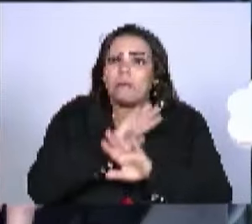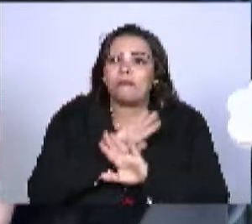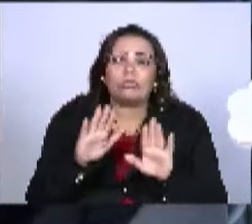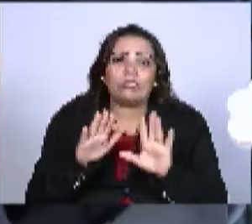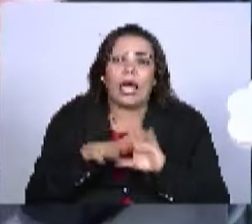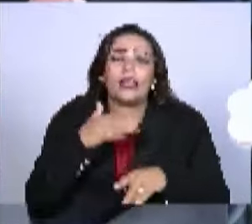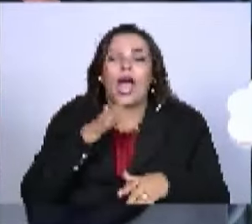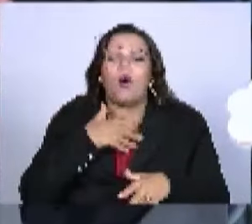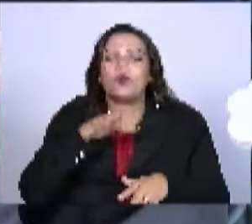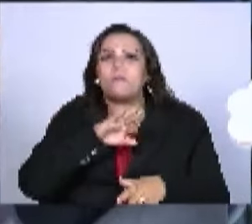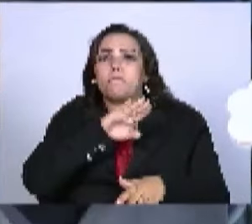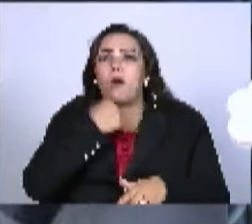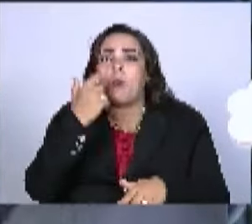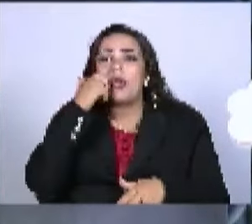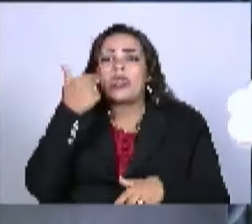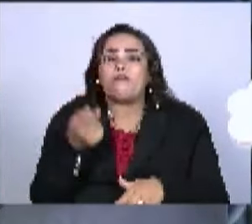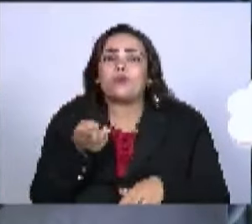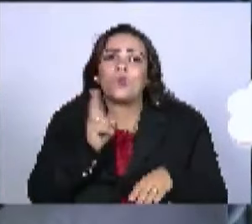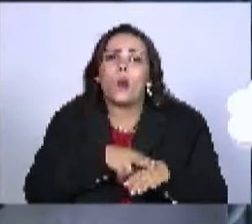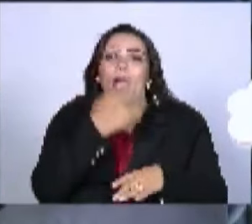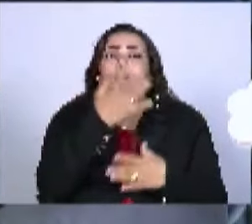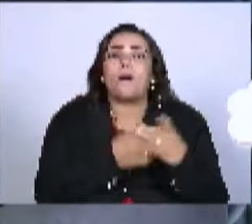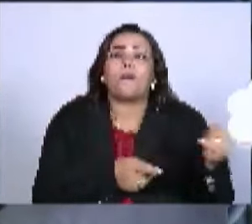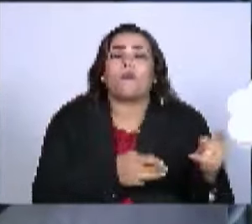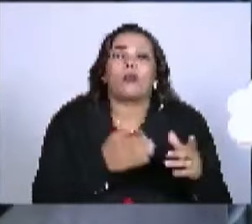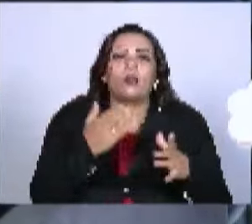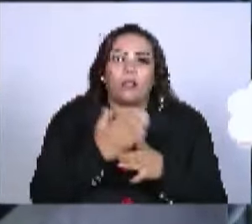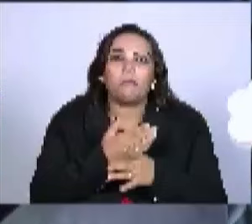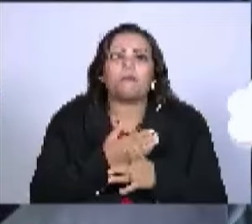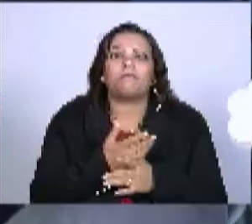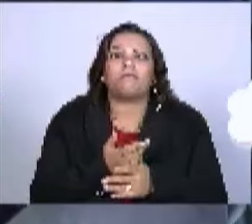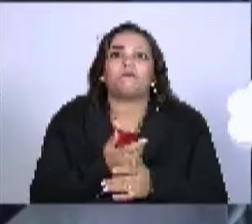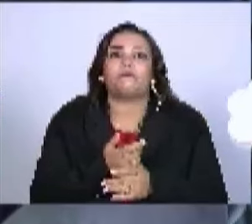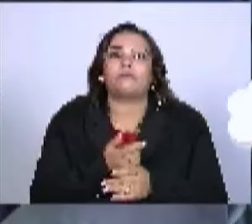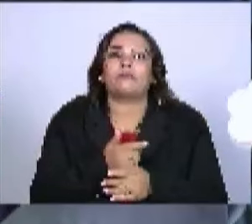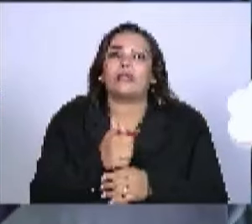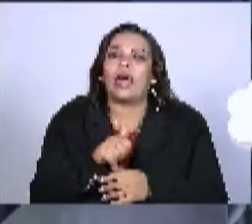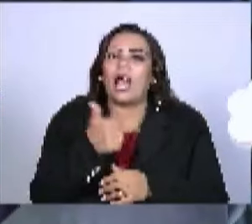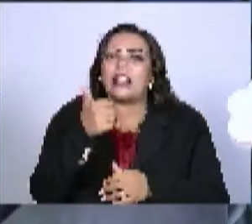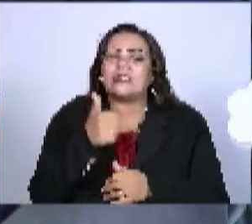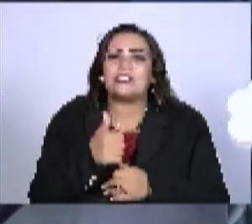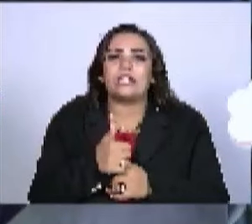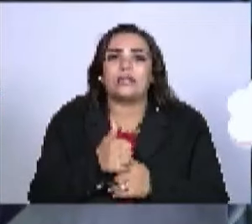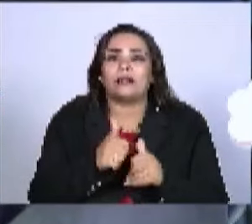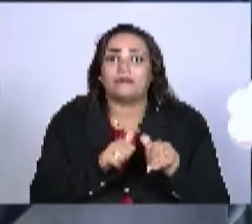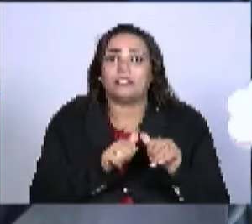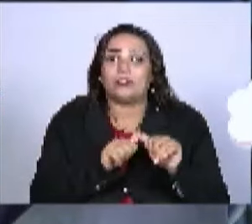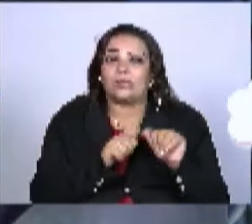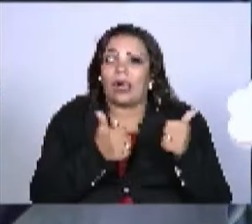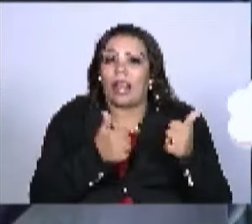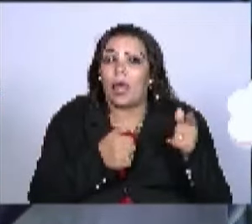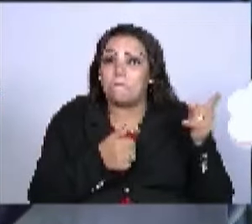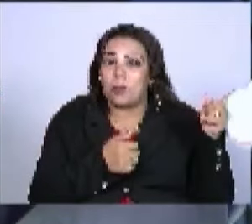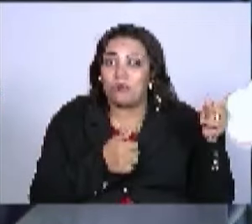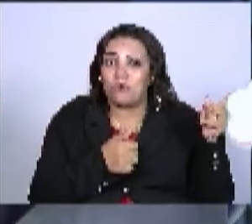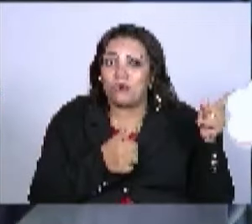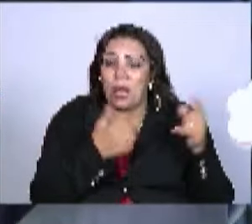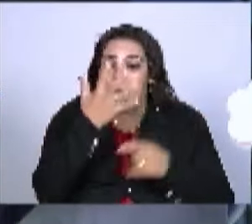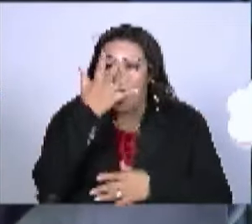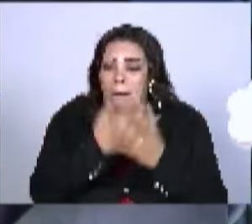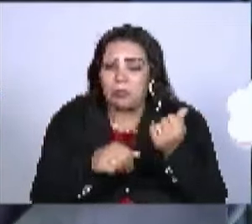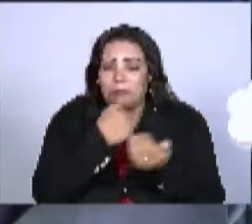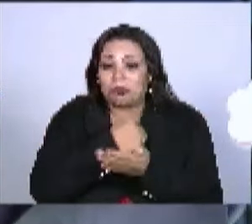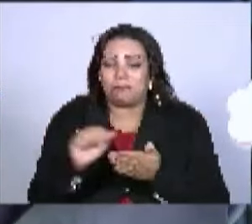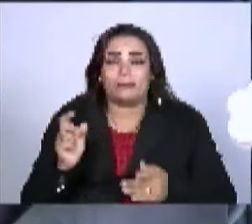كمان بصي يا بنتي اتخلصي منه وما تتخلصي من ابنك